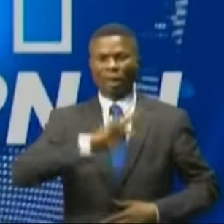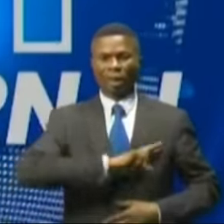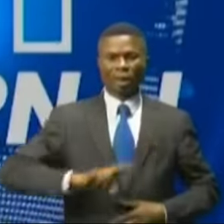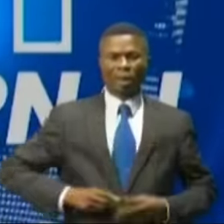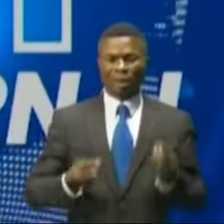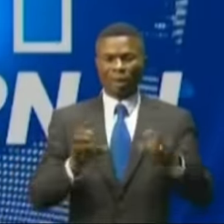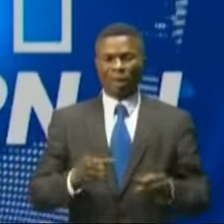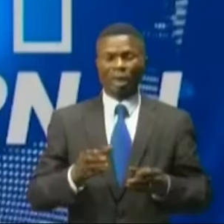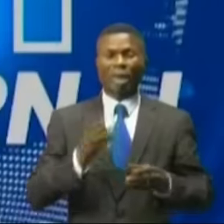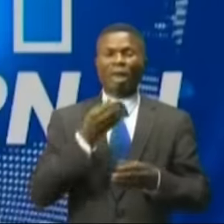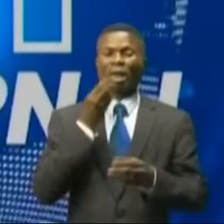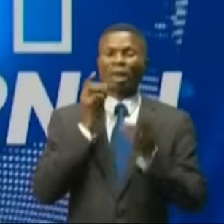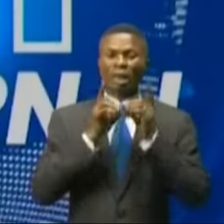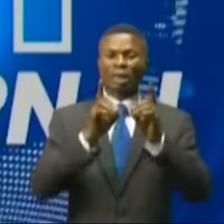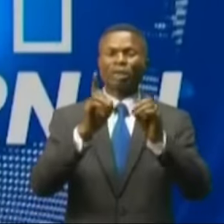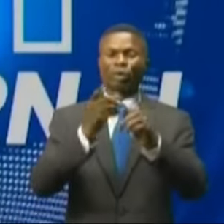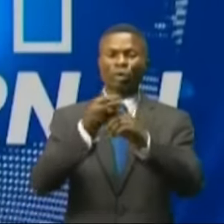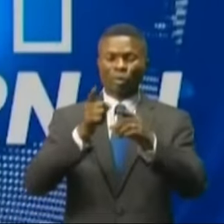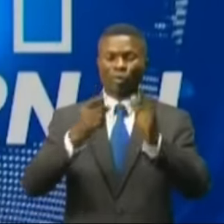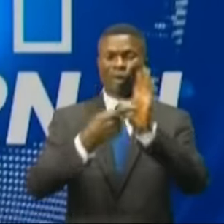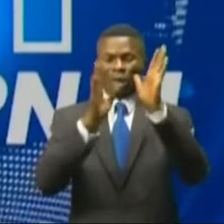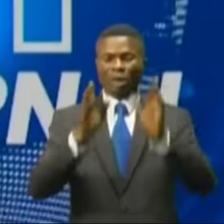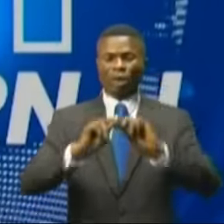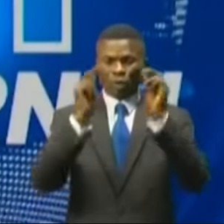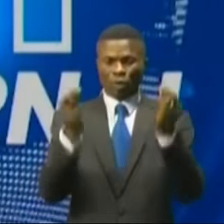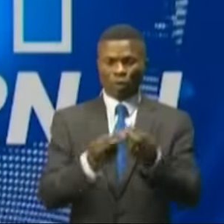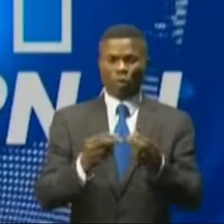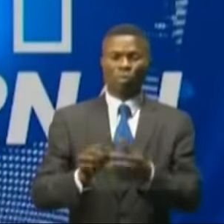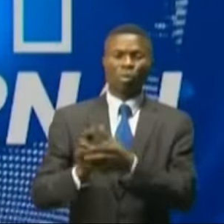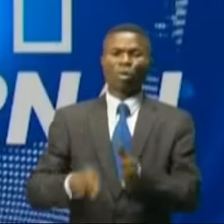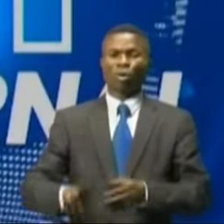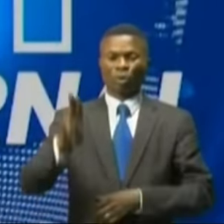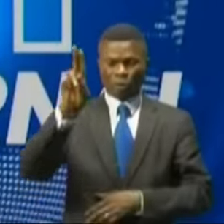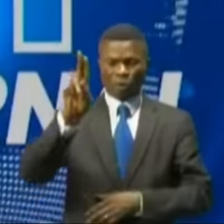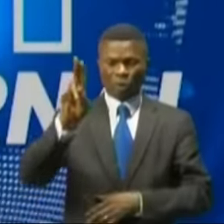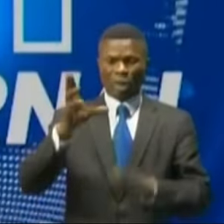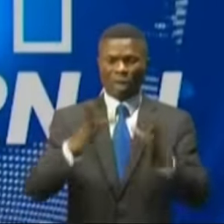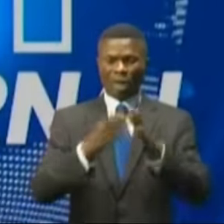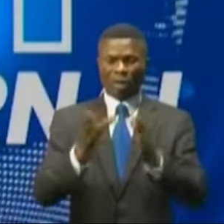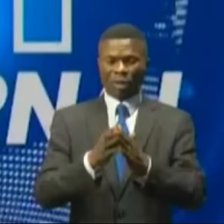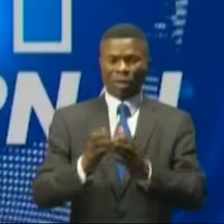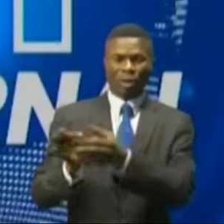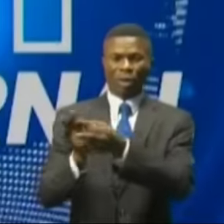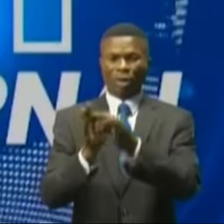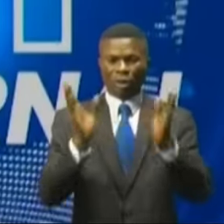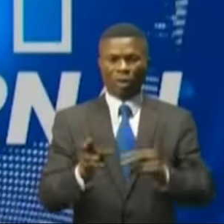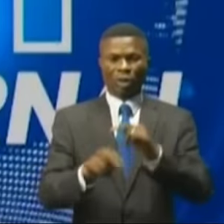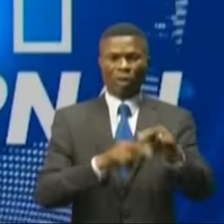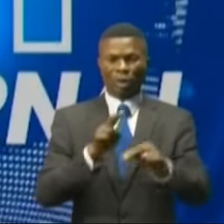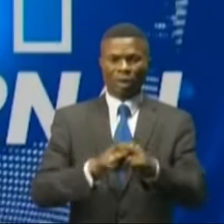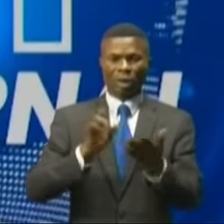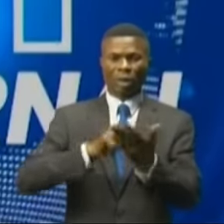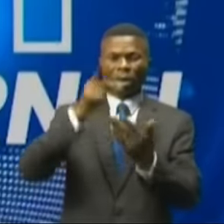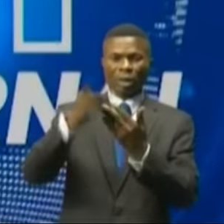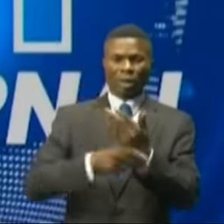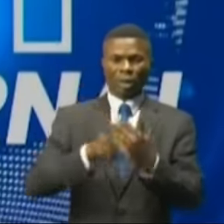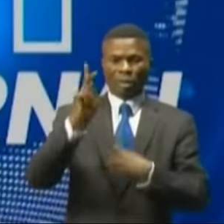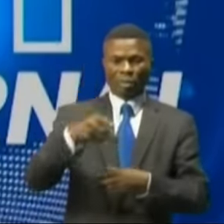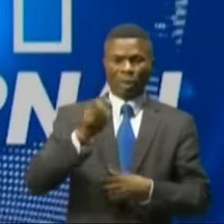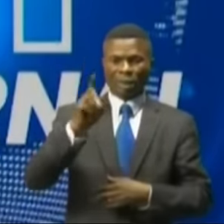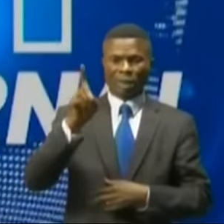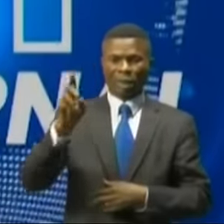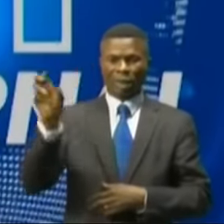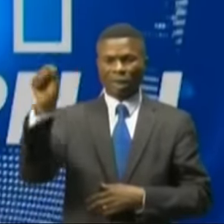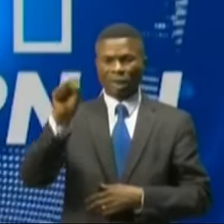ce sont les propos du représentant de cette agence onusienne au terme de son entretien avec le coordonnateur national du programme